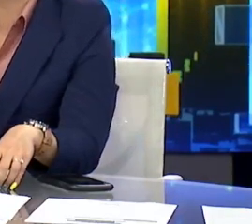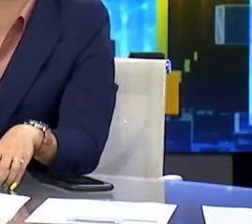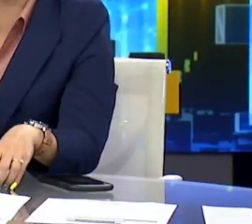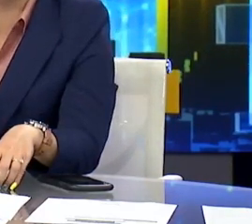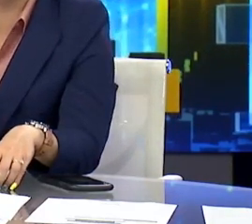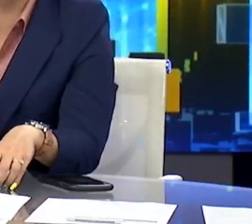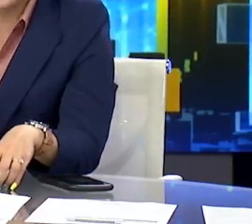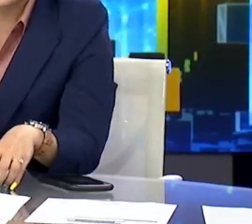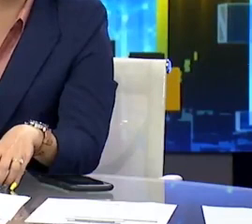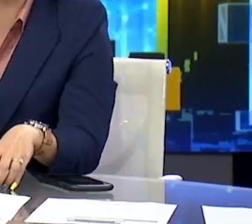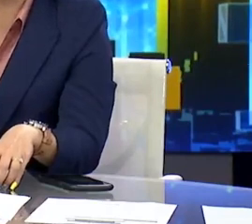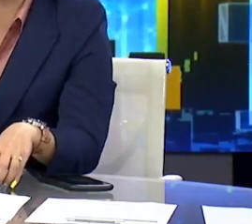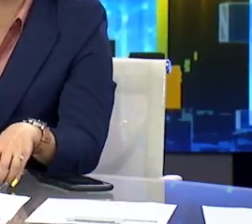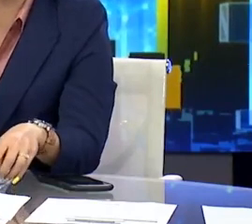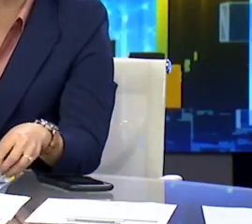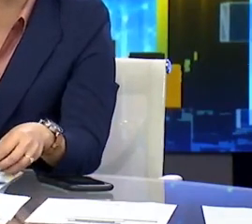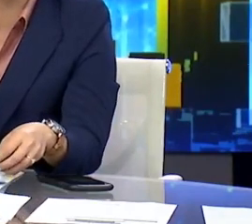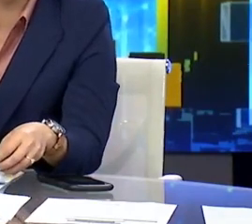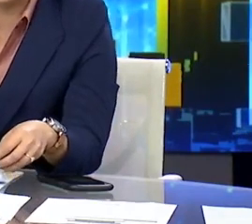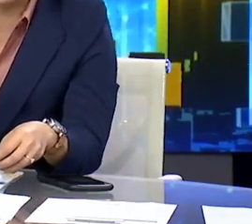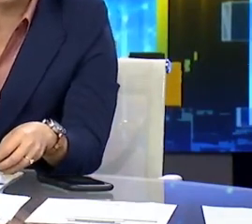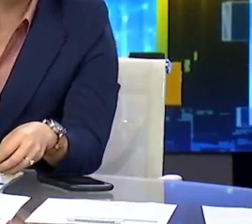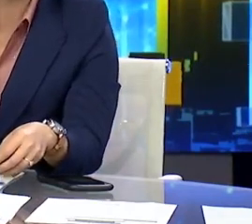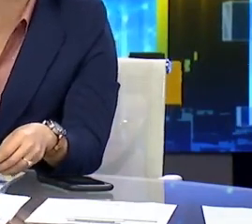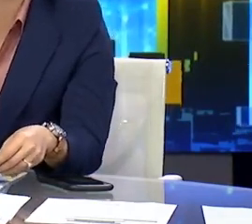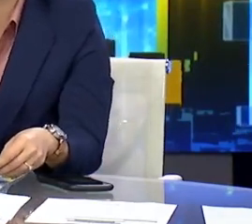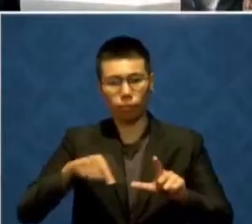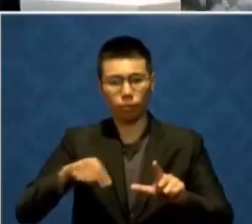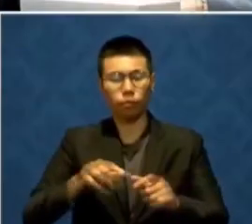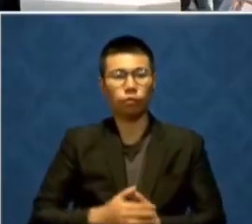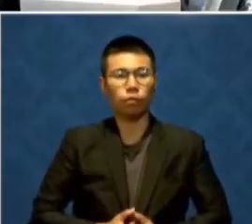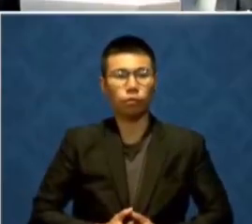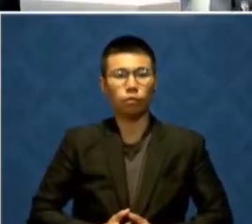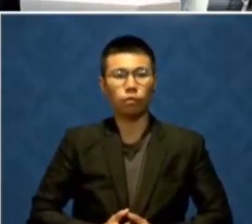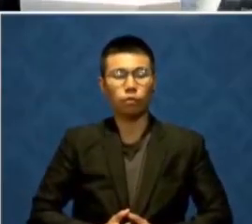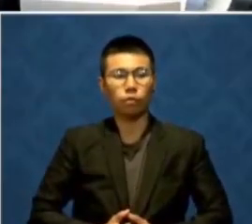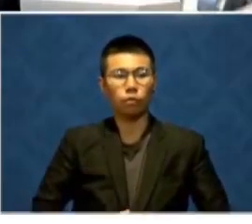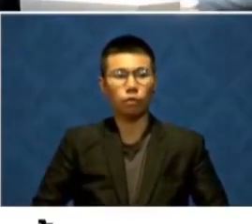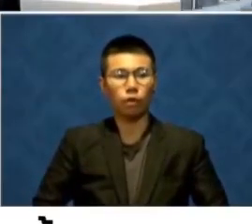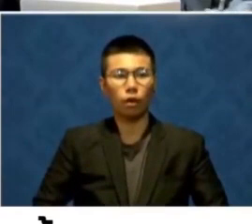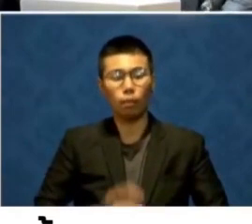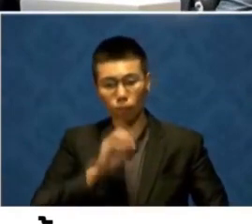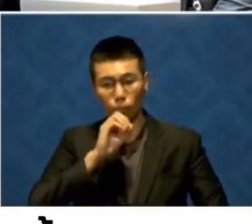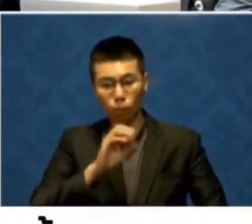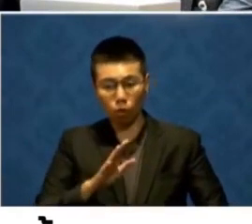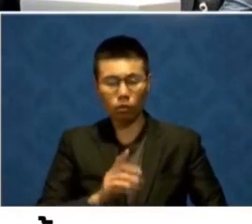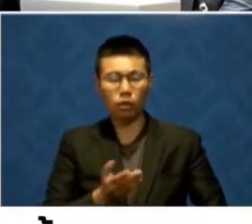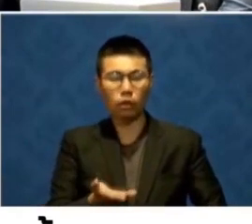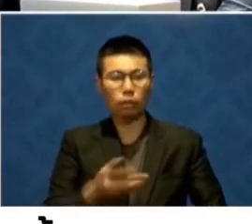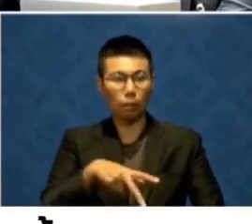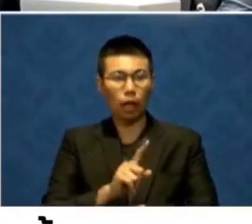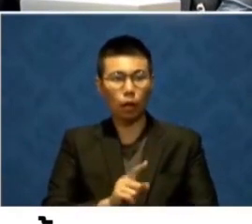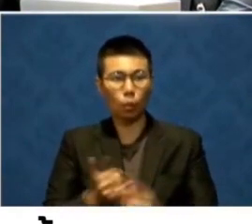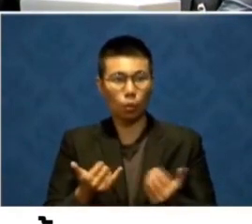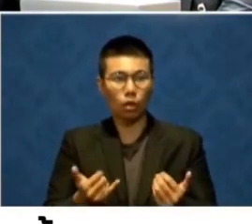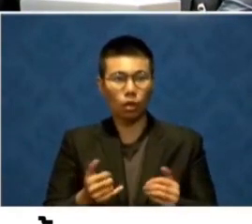คุณรังสิมันต์โรมนะครับตั้งกระทู้ถามนายกรัฐมนตรีอยากจะทราบถึงเหตุผลการตั้งผู้บัญชาการตำรวจแห่งชาติเพียงแต่ว่า